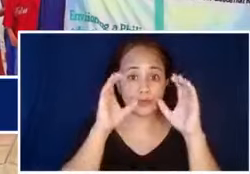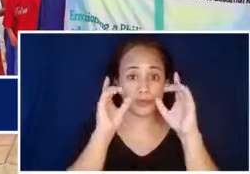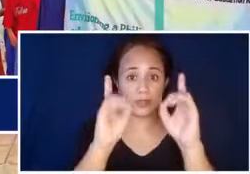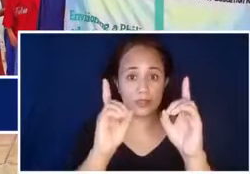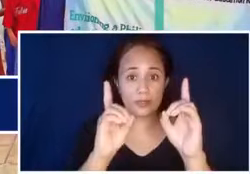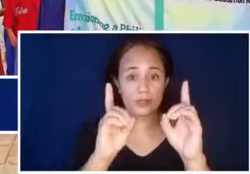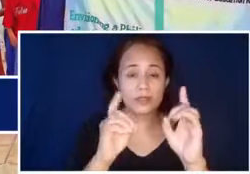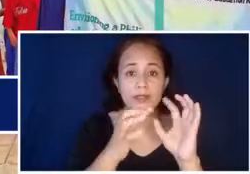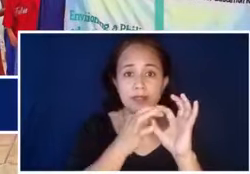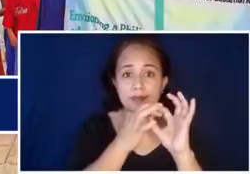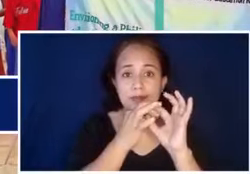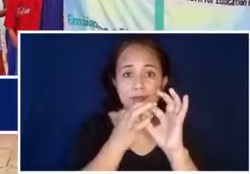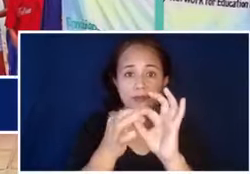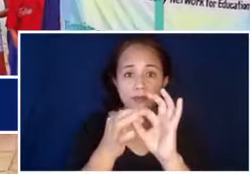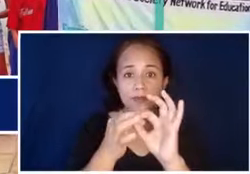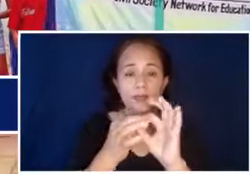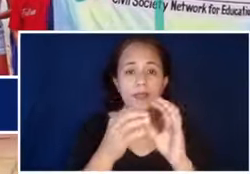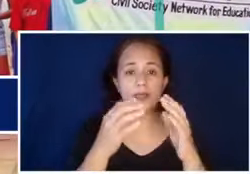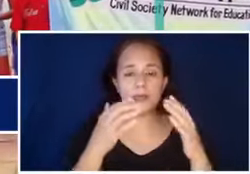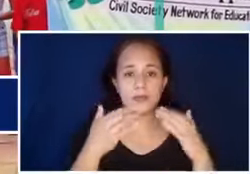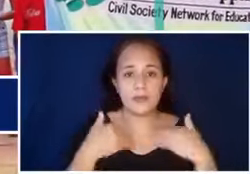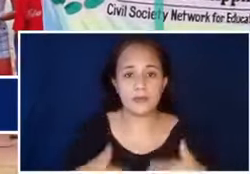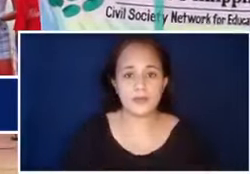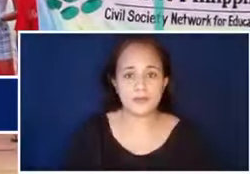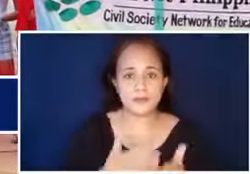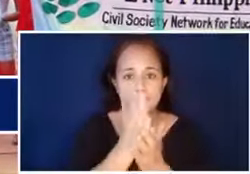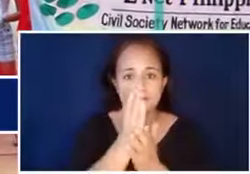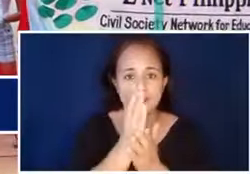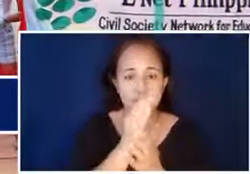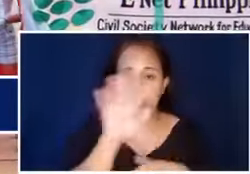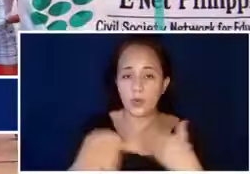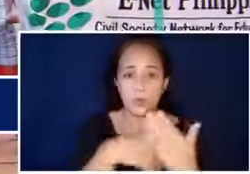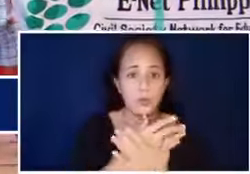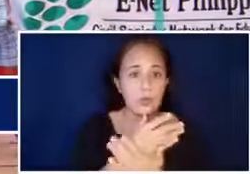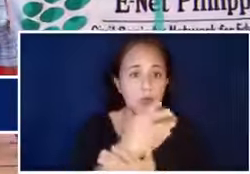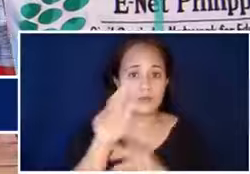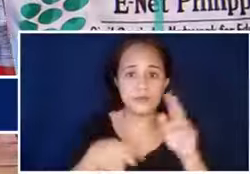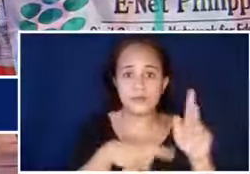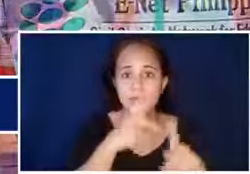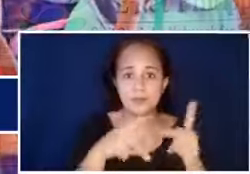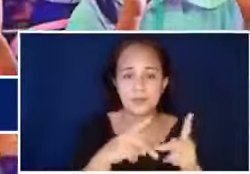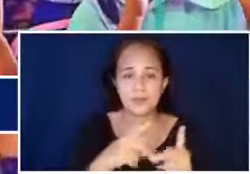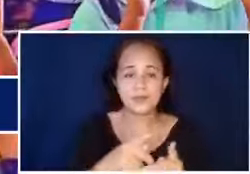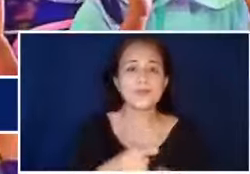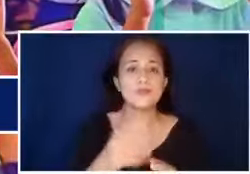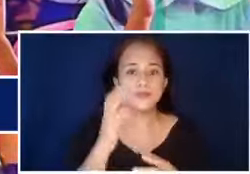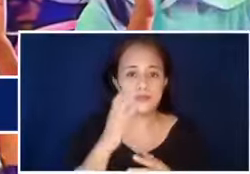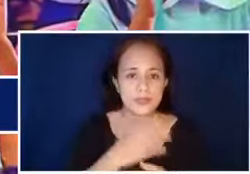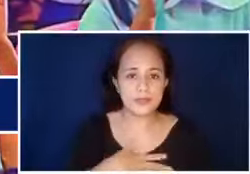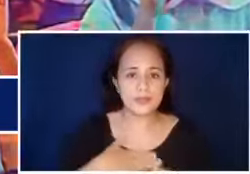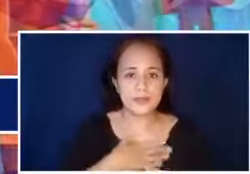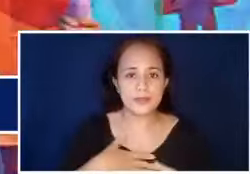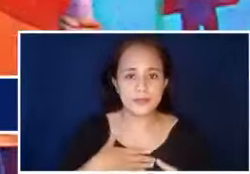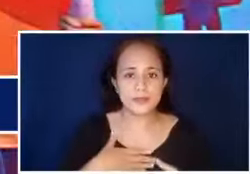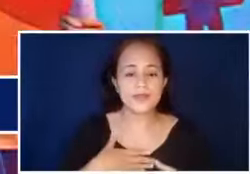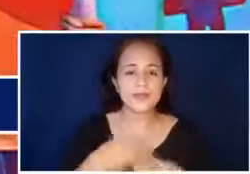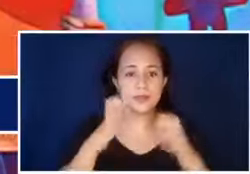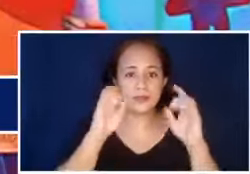edukasyon ay batayang karapatang pantao at lahat ng mamamayan ay nagtatamasa ng edukasyong